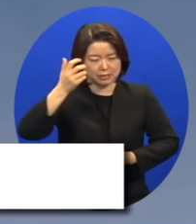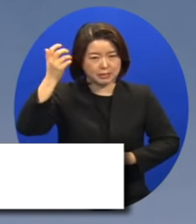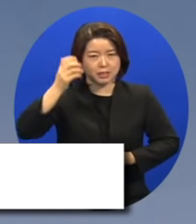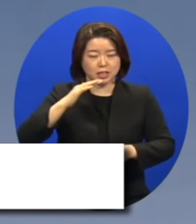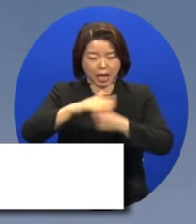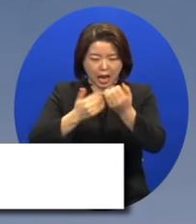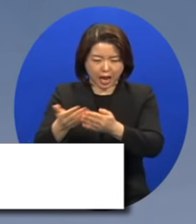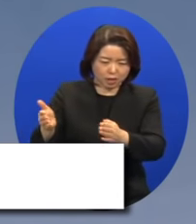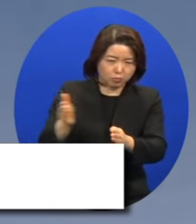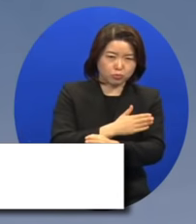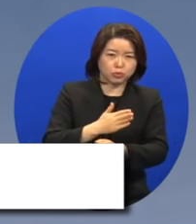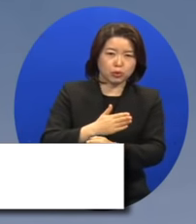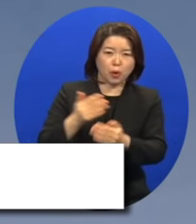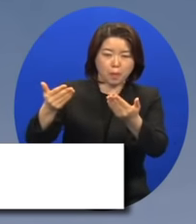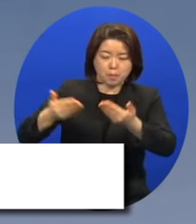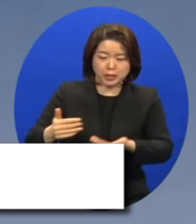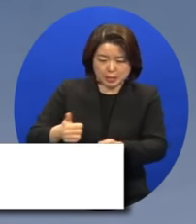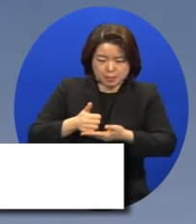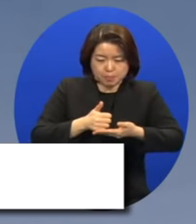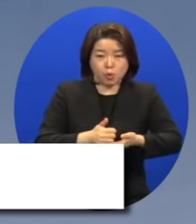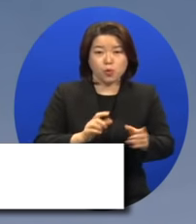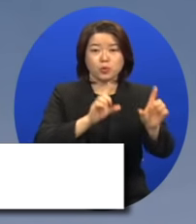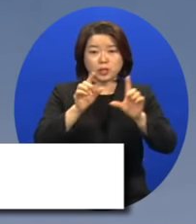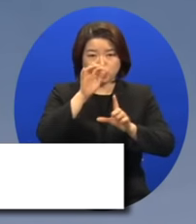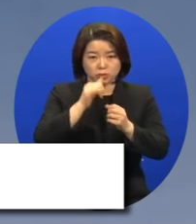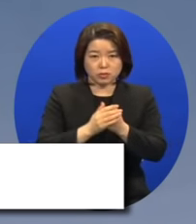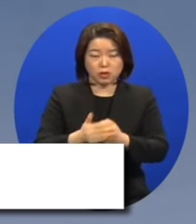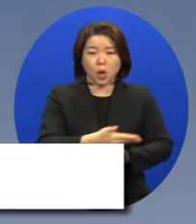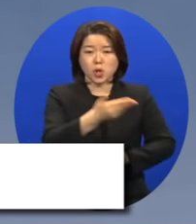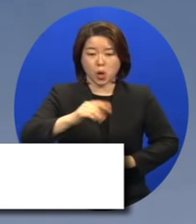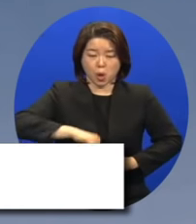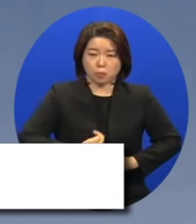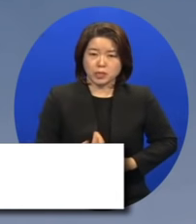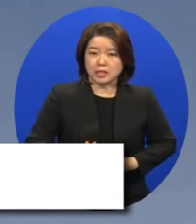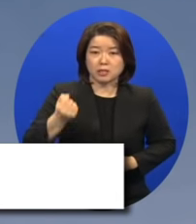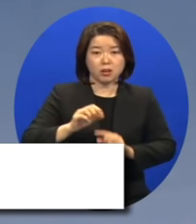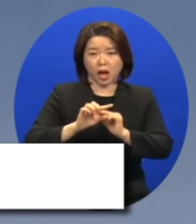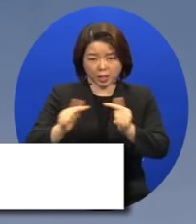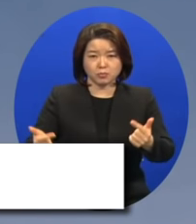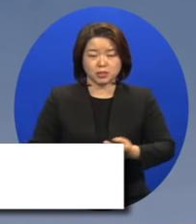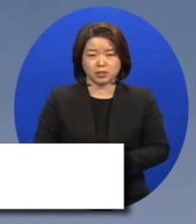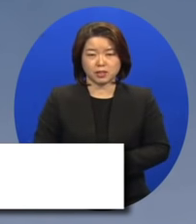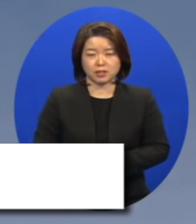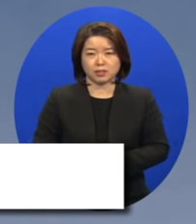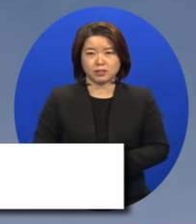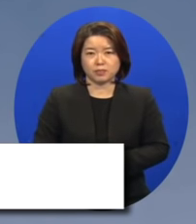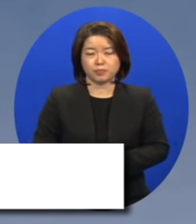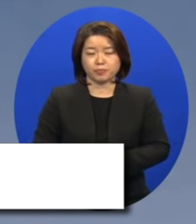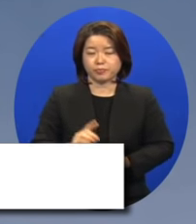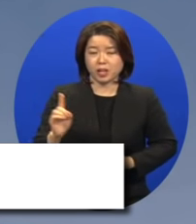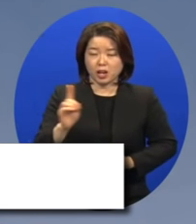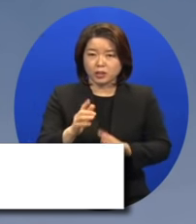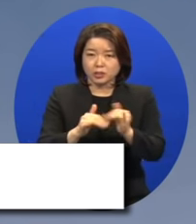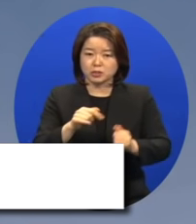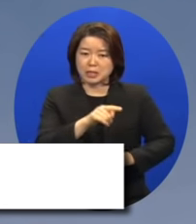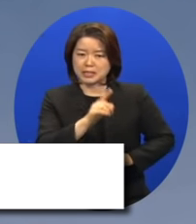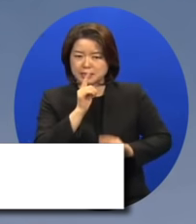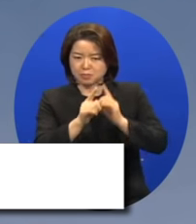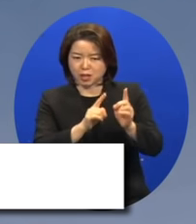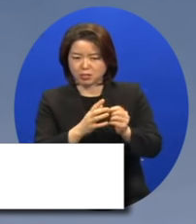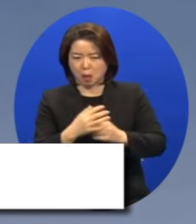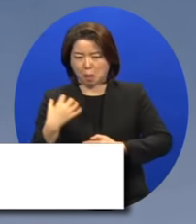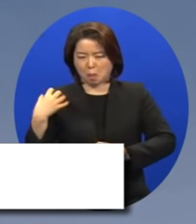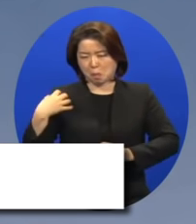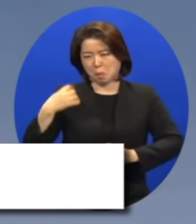으로부터성령을받았으며,성령님은 당신안에거하십니다.당신은당신자신의것이아닙니다.어떤 사람들은